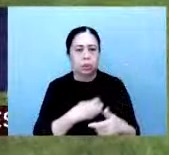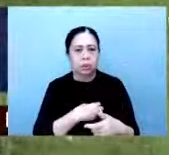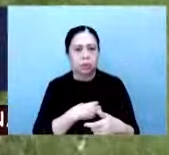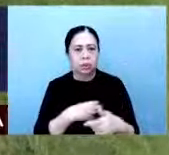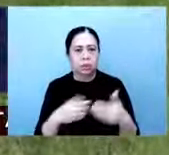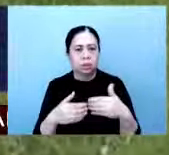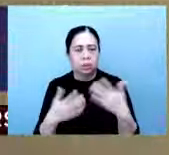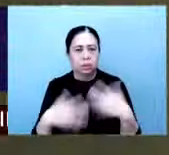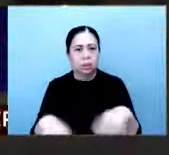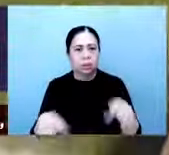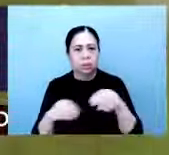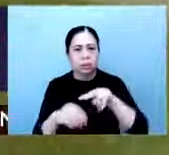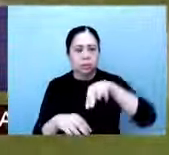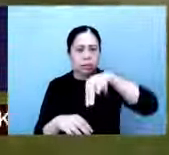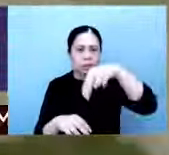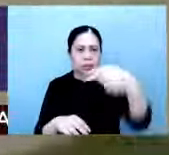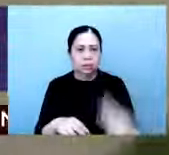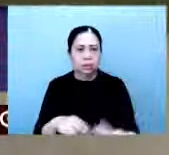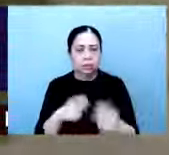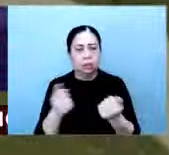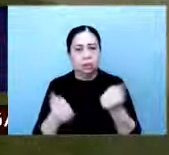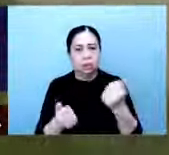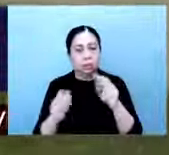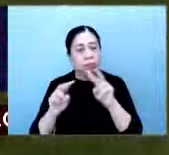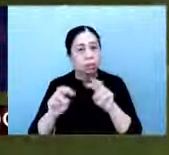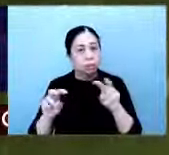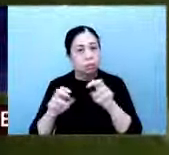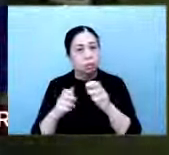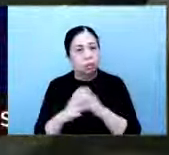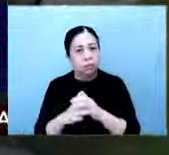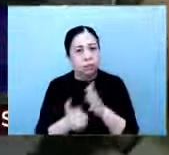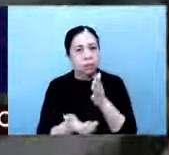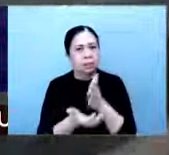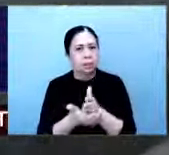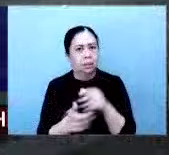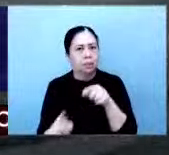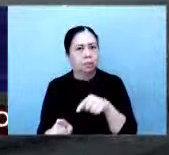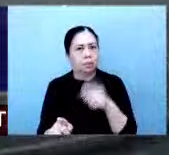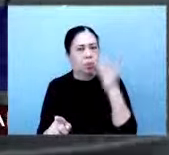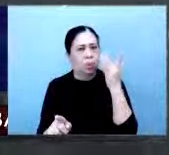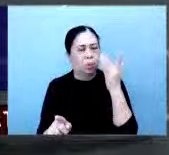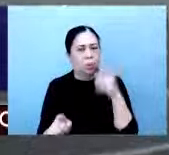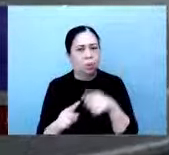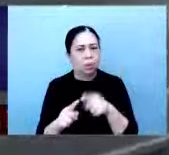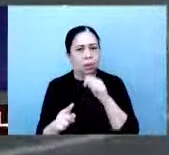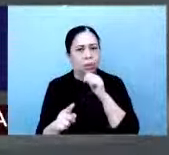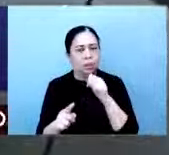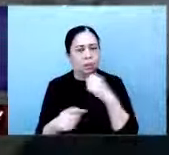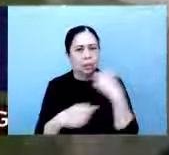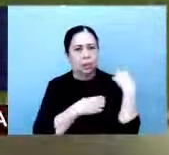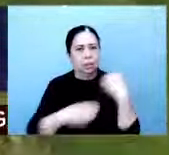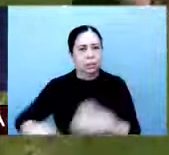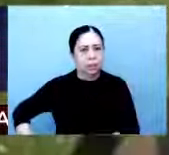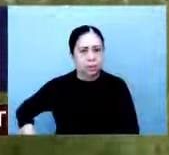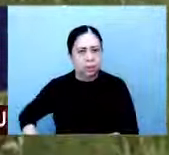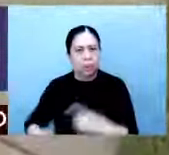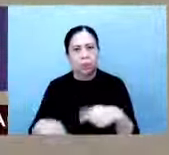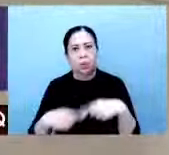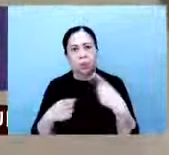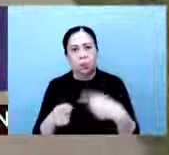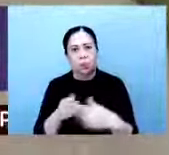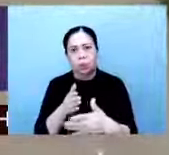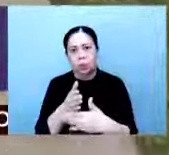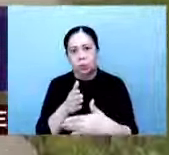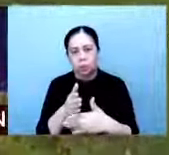tuluyang natumba ang driver base sa imbestigasyon pinatigil ang lalaki dahil sa hindi pagsusuot ng seat belt habang nagmamaneho dito na